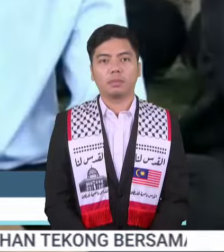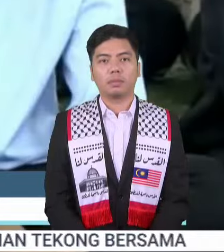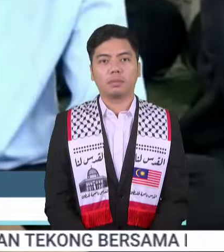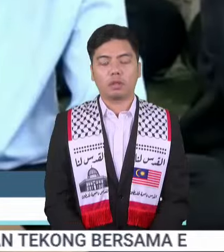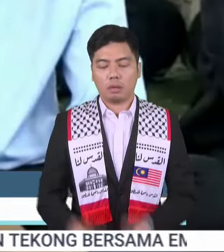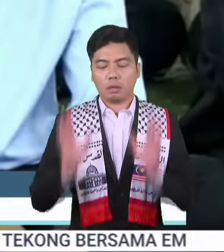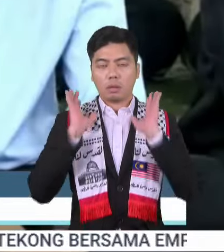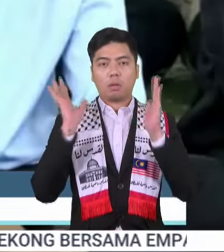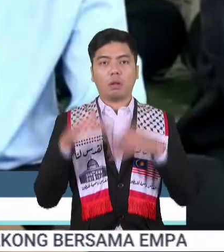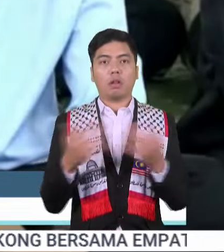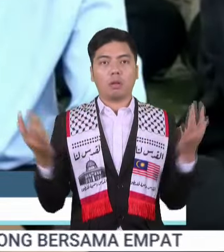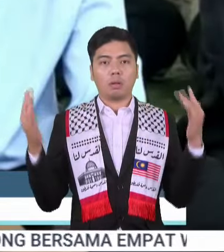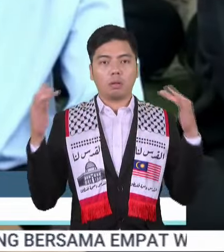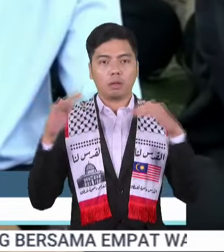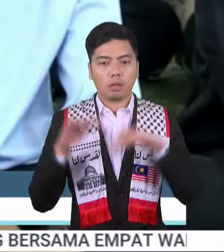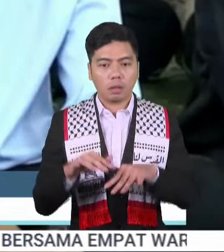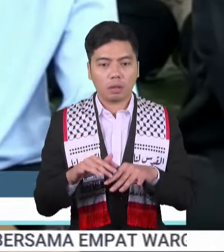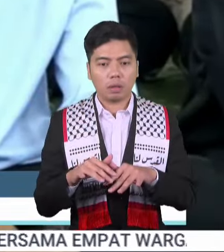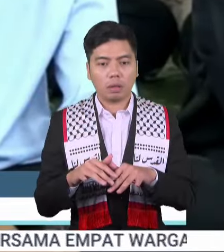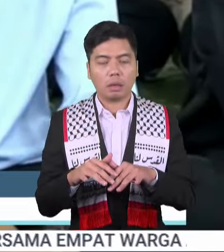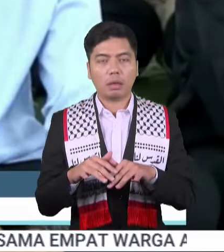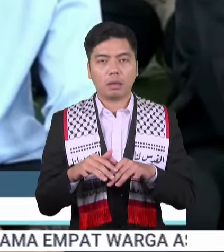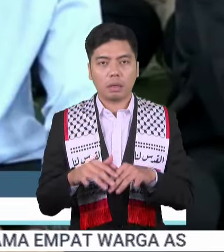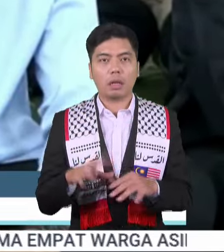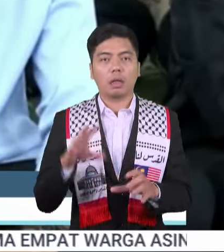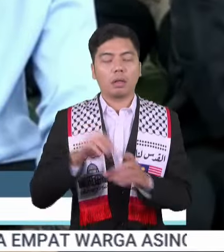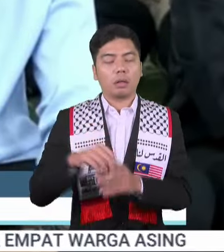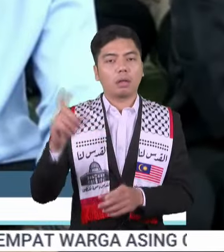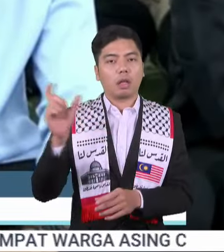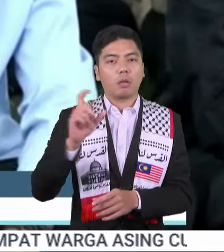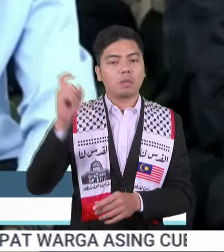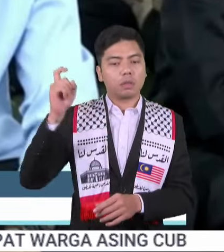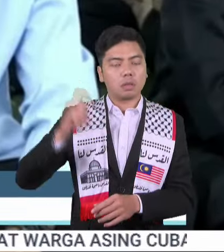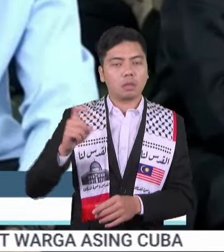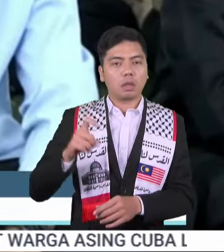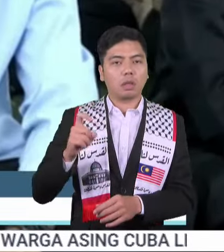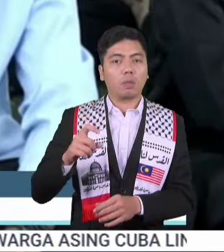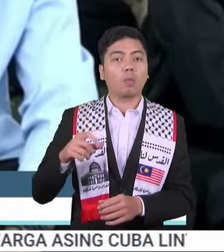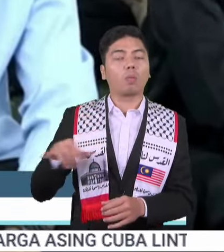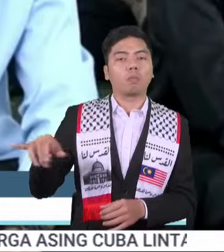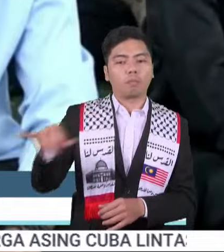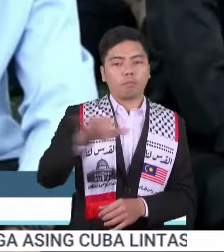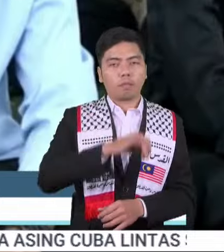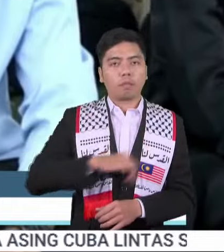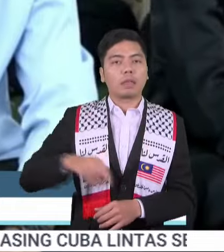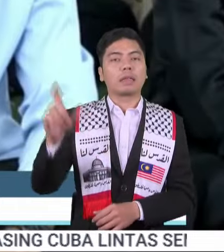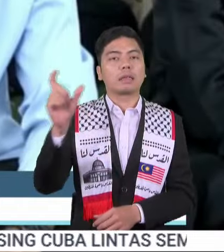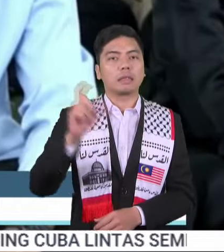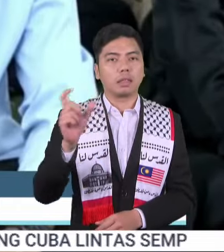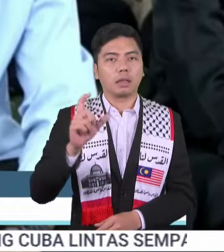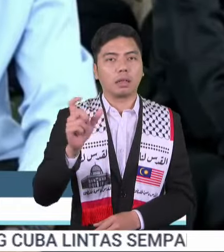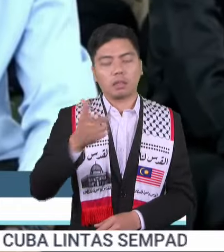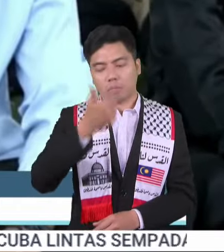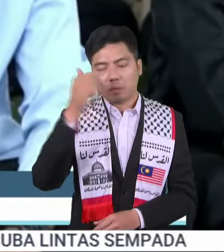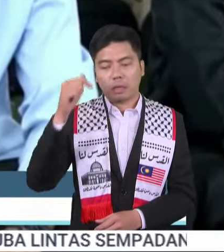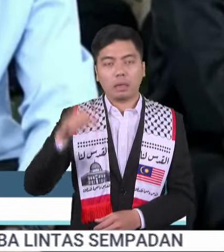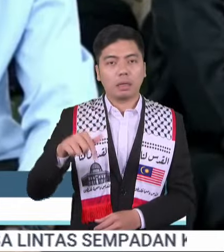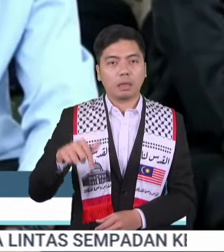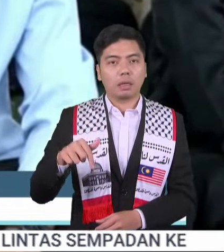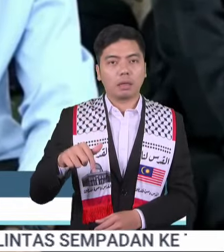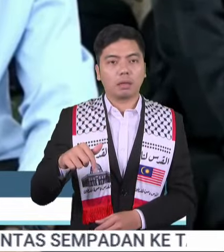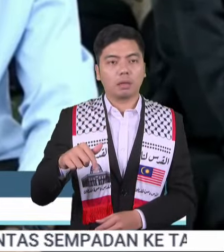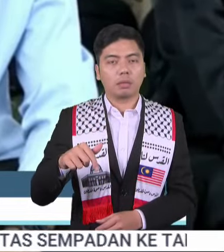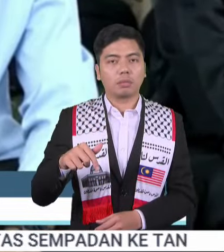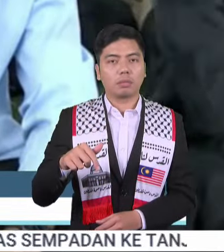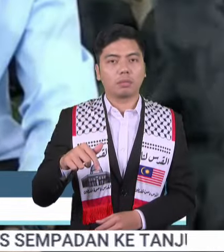Salat berjemaah merupakan satu syiar yang perlu ditunaikan oleh umat Islam dan merupakan satu wasilah